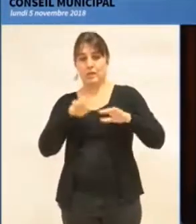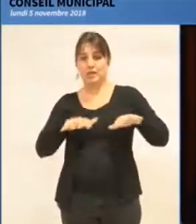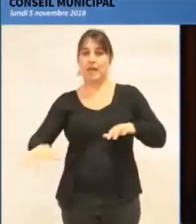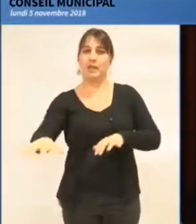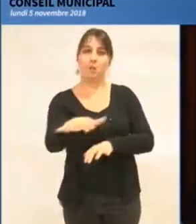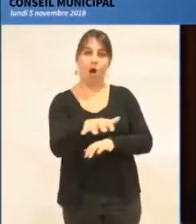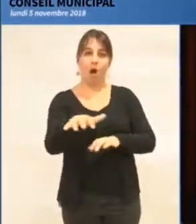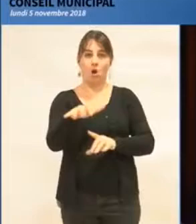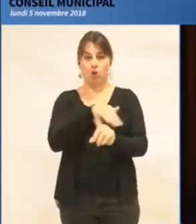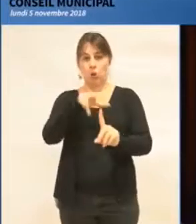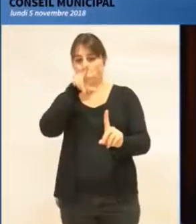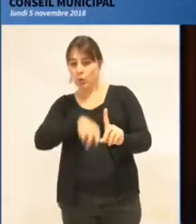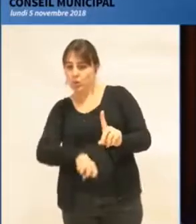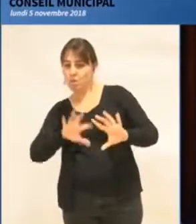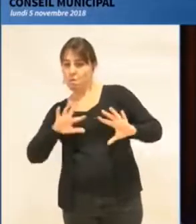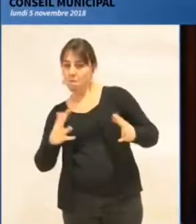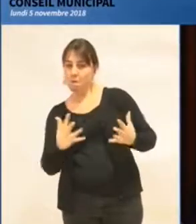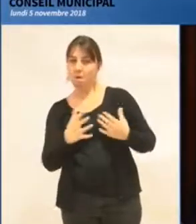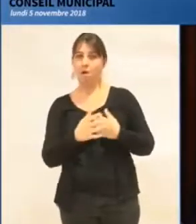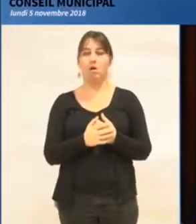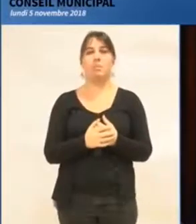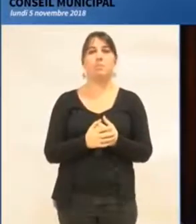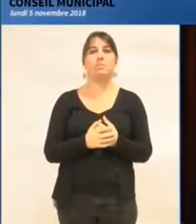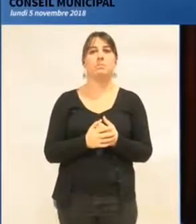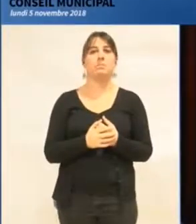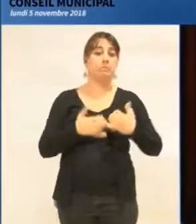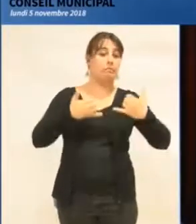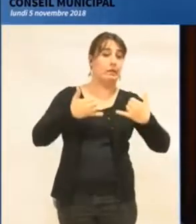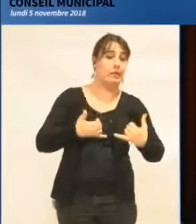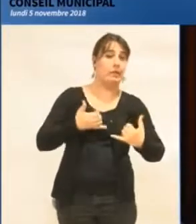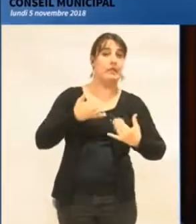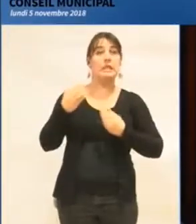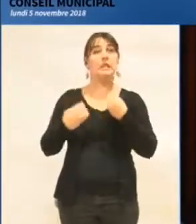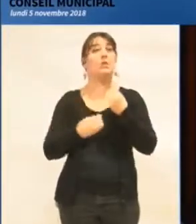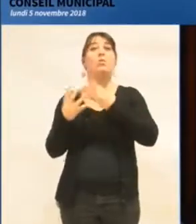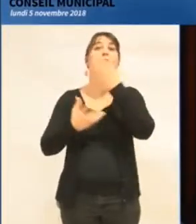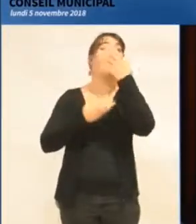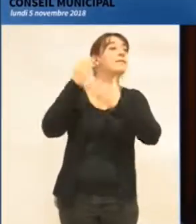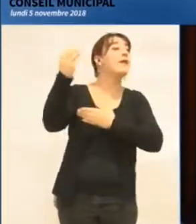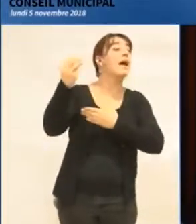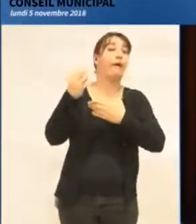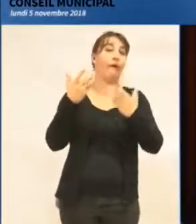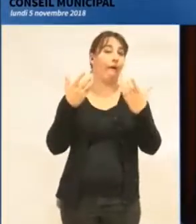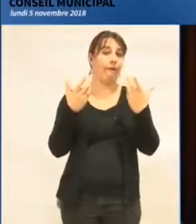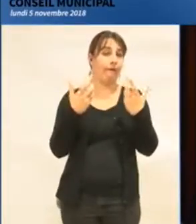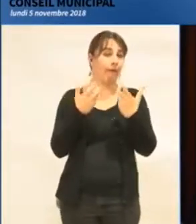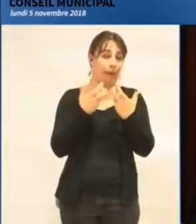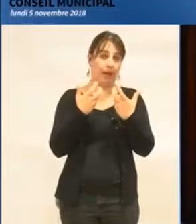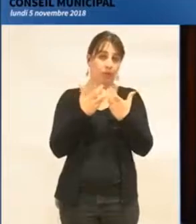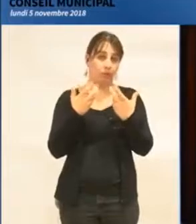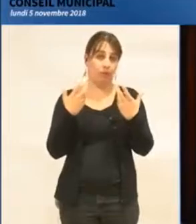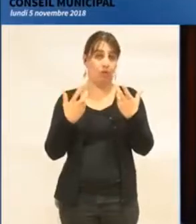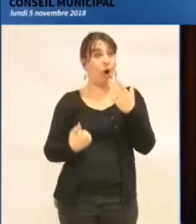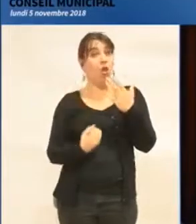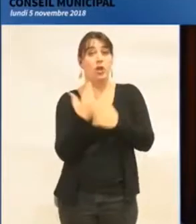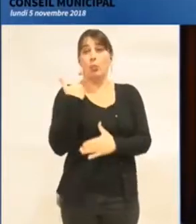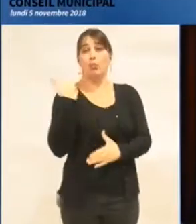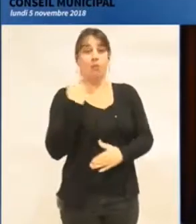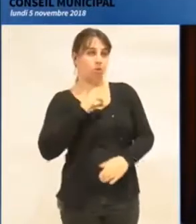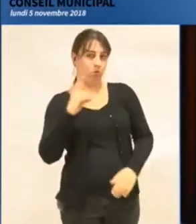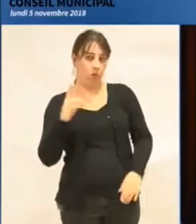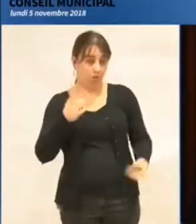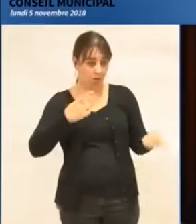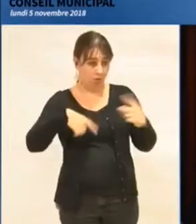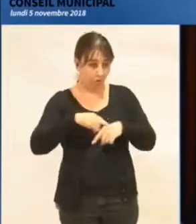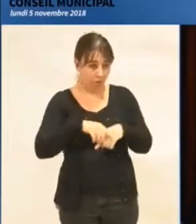territoire. Ceux qui font mine d'expliquer, ici ou à l'extérieur de cette salle, que ces nouveaux sont au mieux des